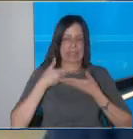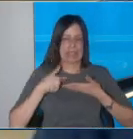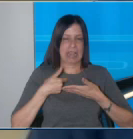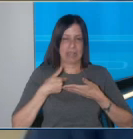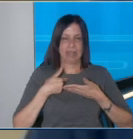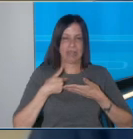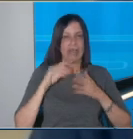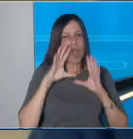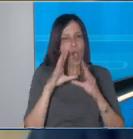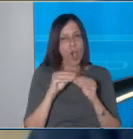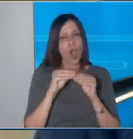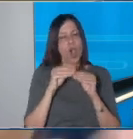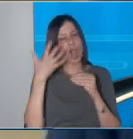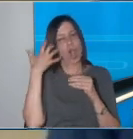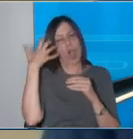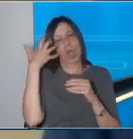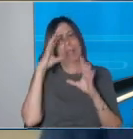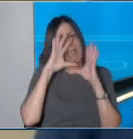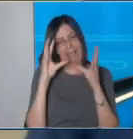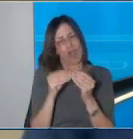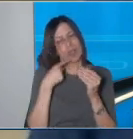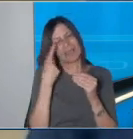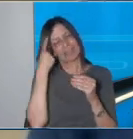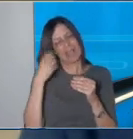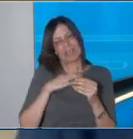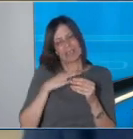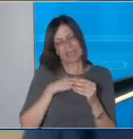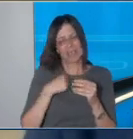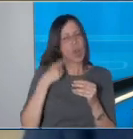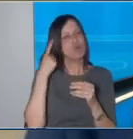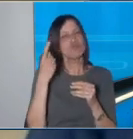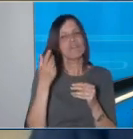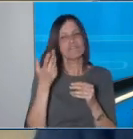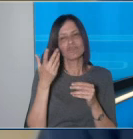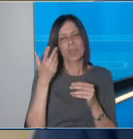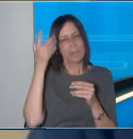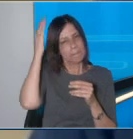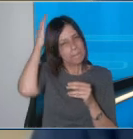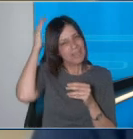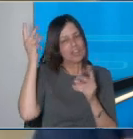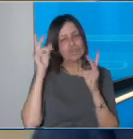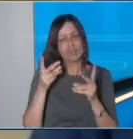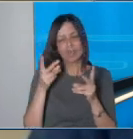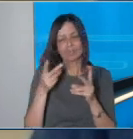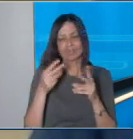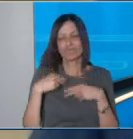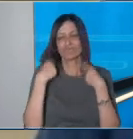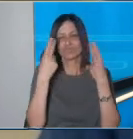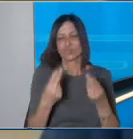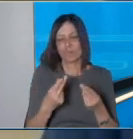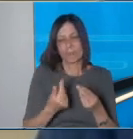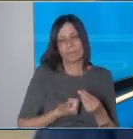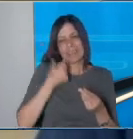כל עשרת הקבין של חוכמה, אז אני אומר רק את דעתי. כן. אני לא חושב שלנפתלי בנט יש תקומה כמנהיג